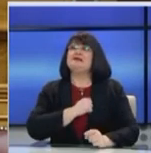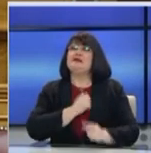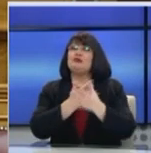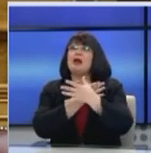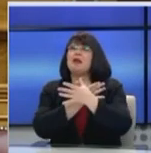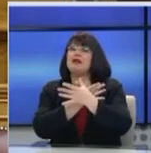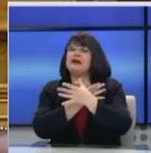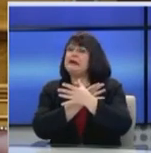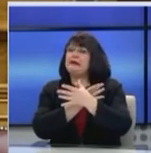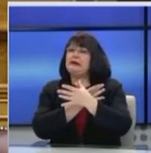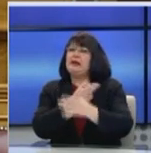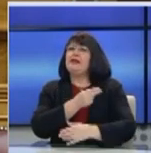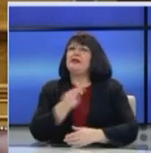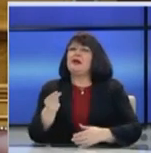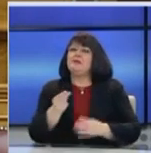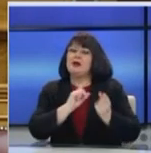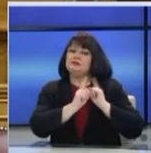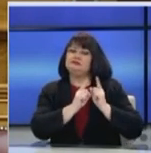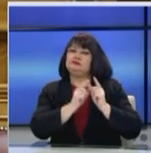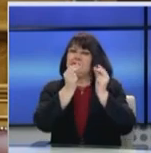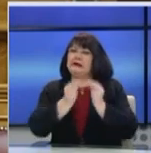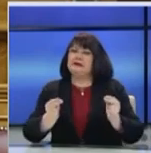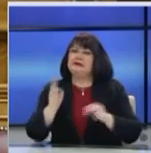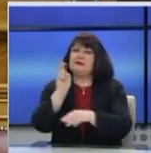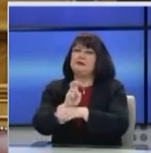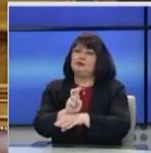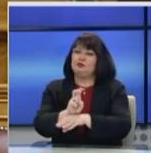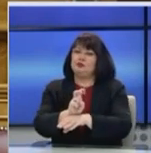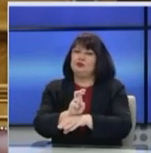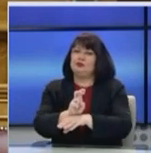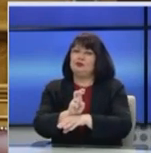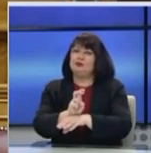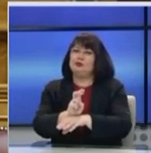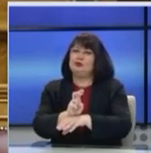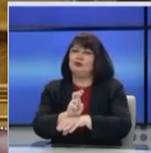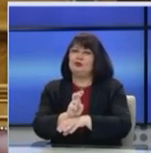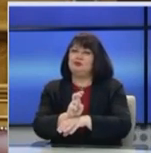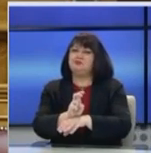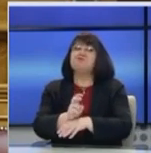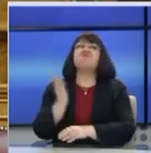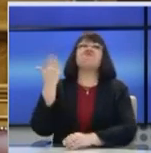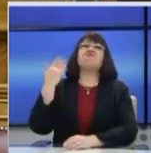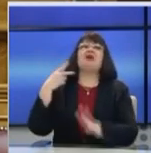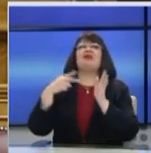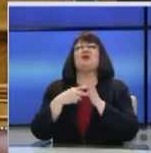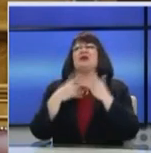την Αλβανία για διευθέτηση της εκκρεμότητας η οποία υπάρχει από το